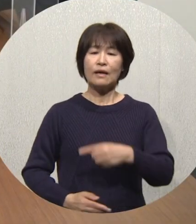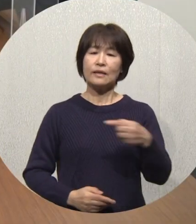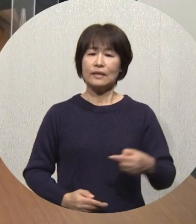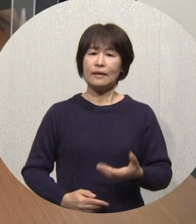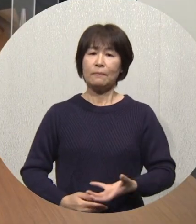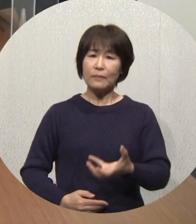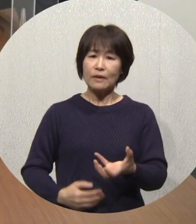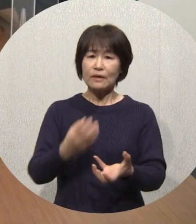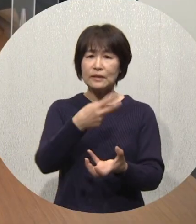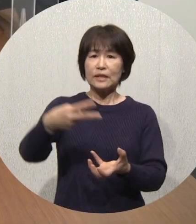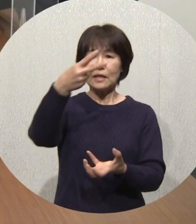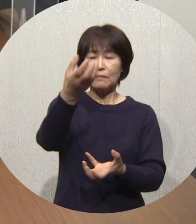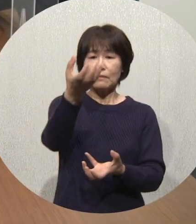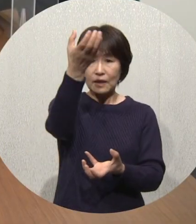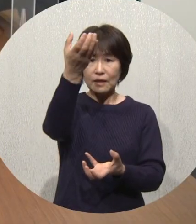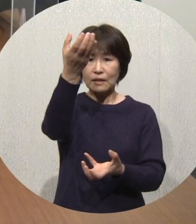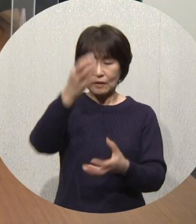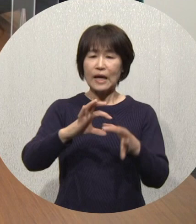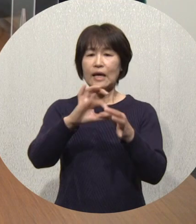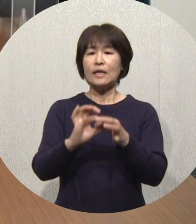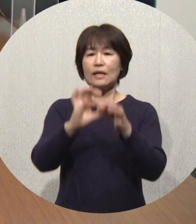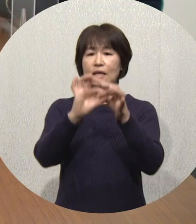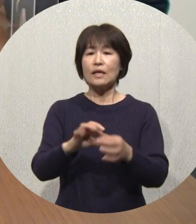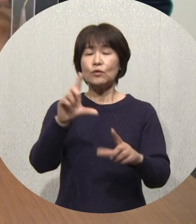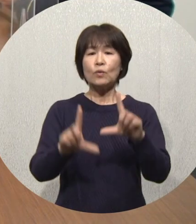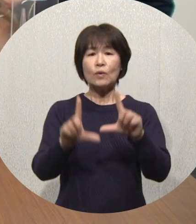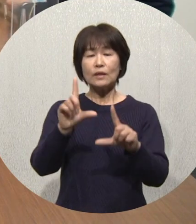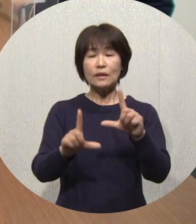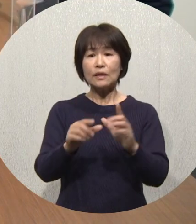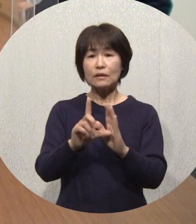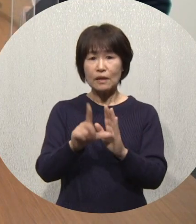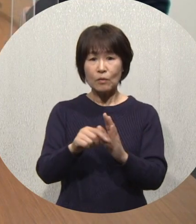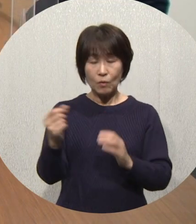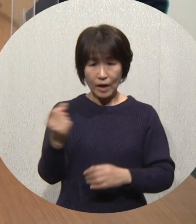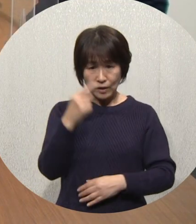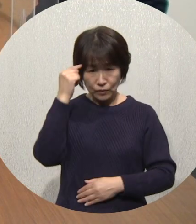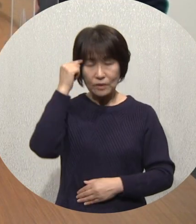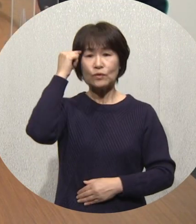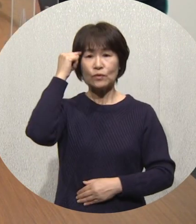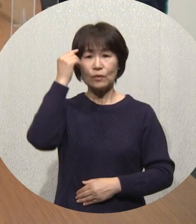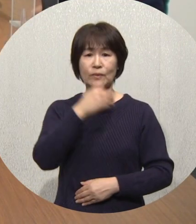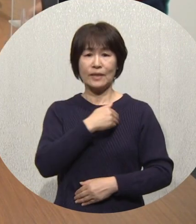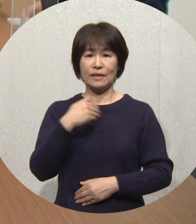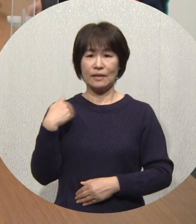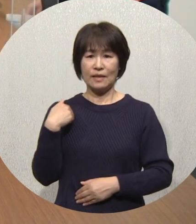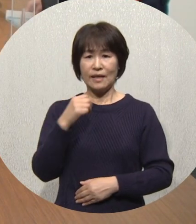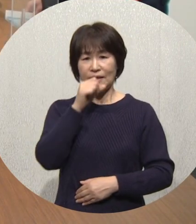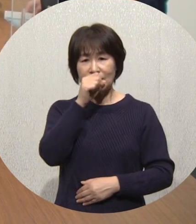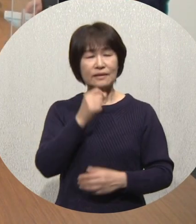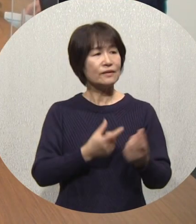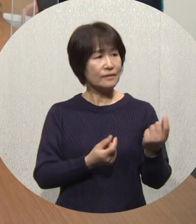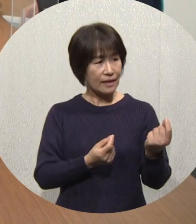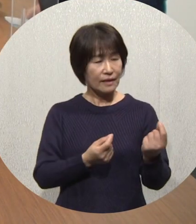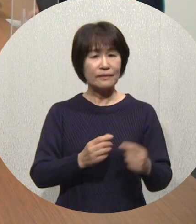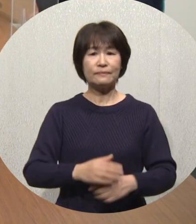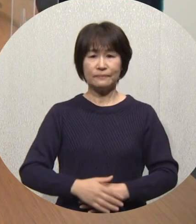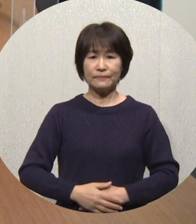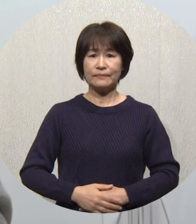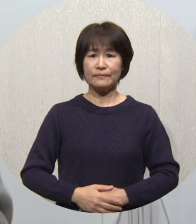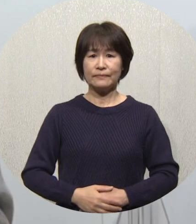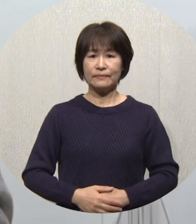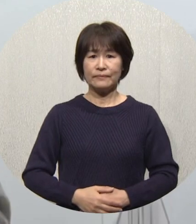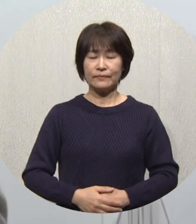階と2階につけている方っていうのも、この連動型にしておくと、より早く火事に気づくことができるからいいですね。 はい、そうですね。